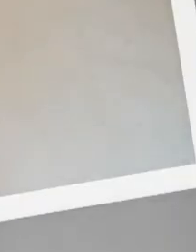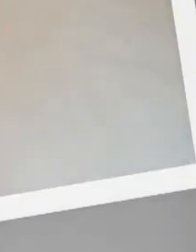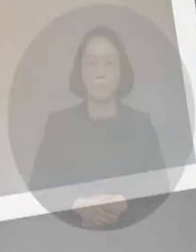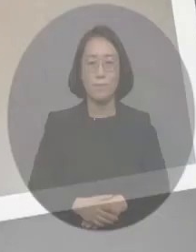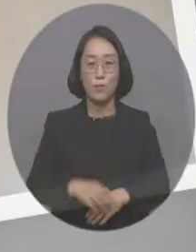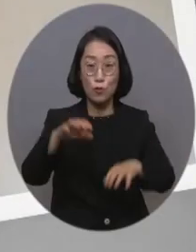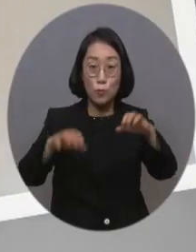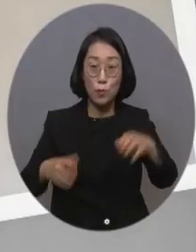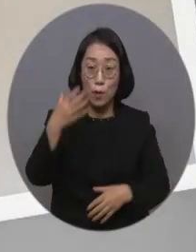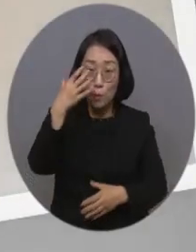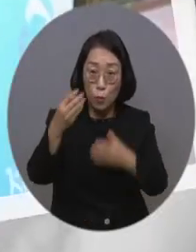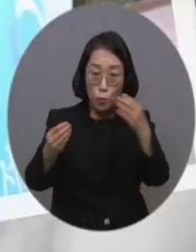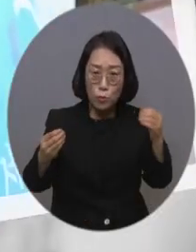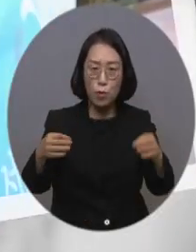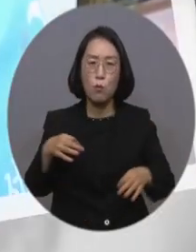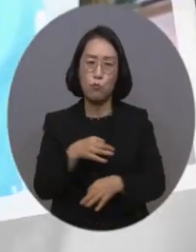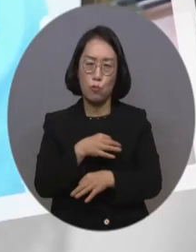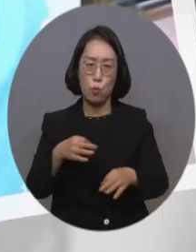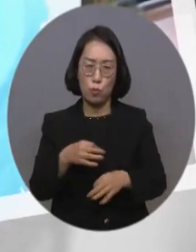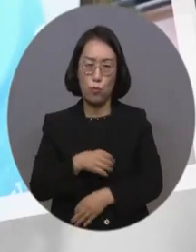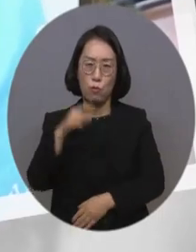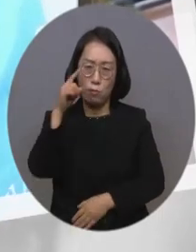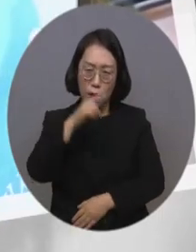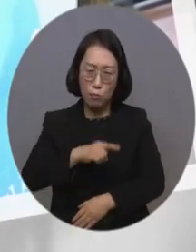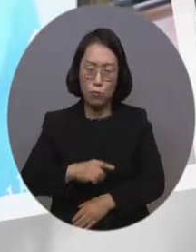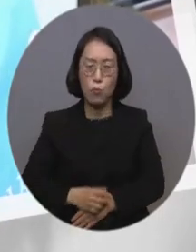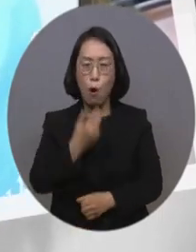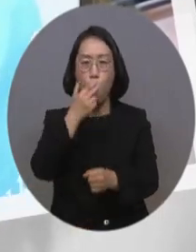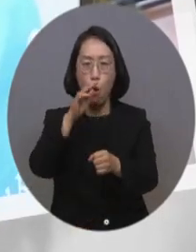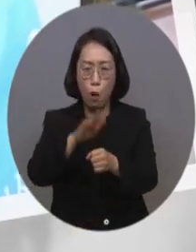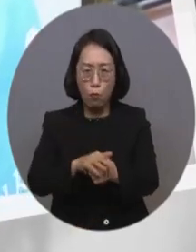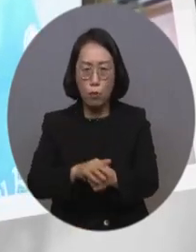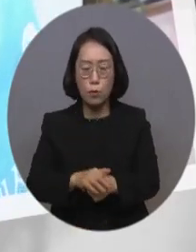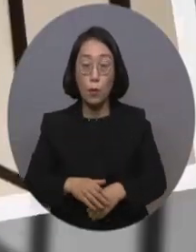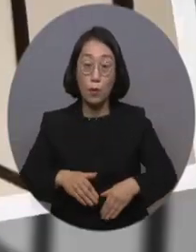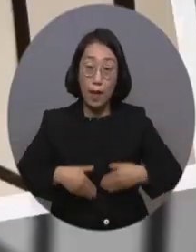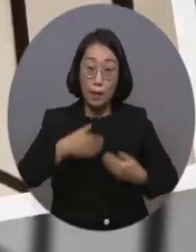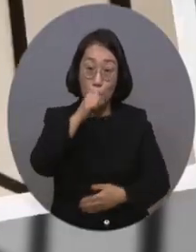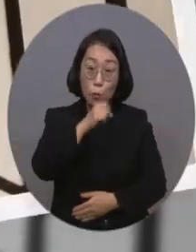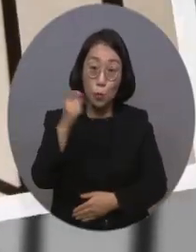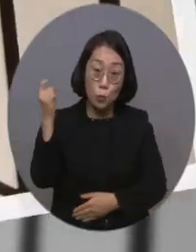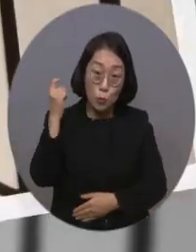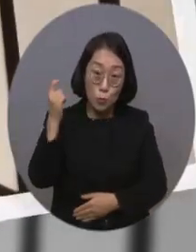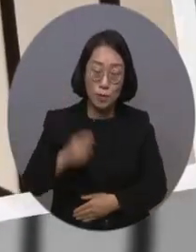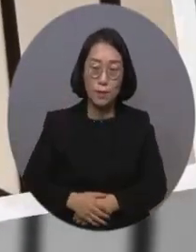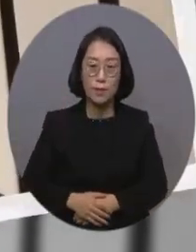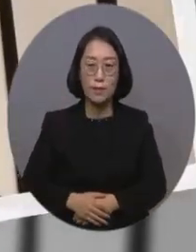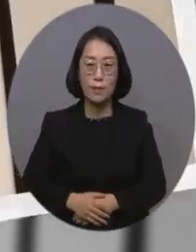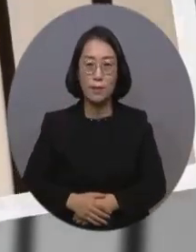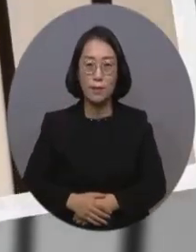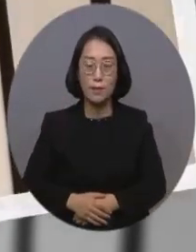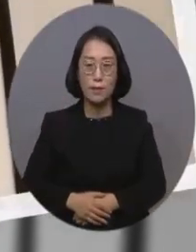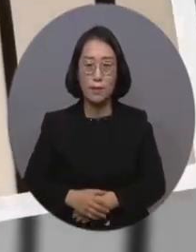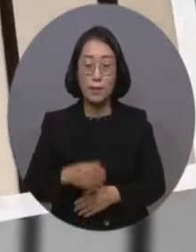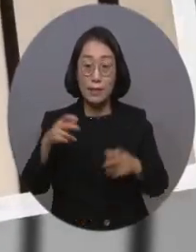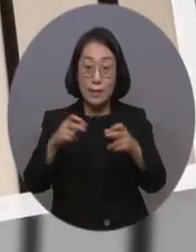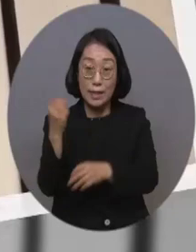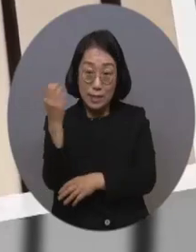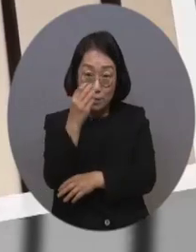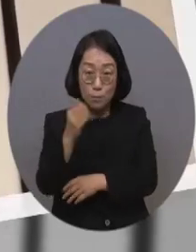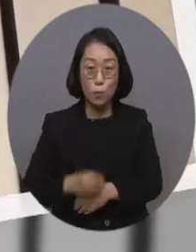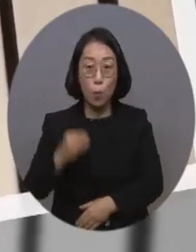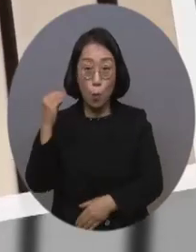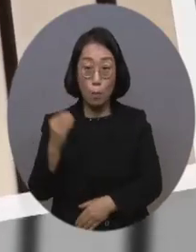우리 주변에서 일어나는 불공정한 사례부터 억울한 사연, 따뜻한 미담까지 장애인신문과